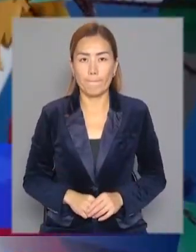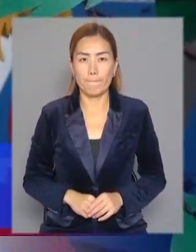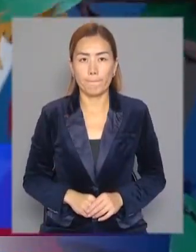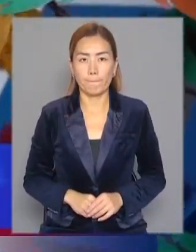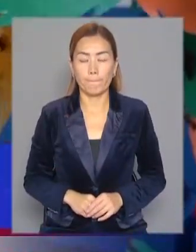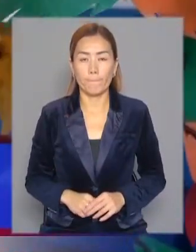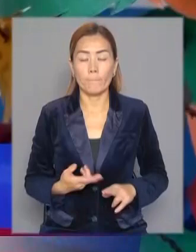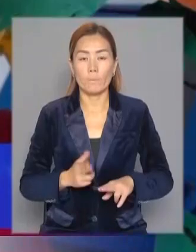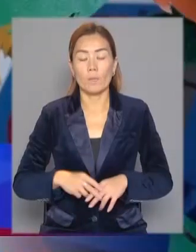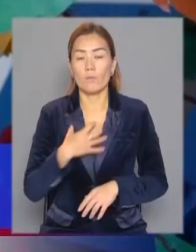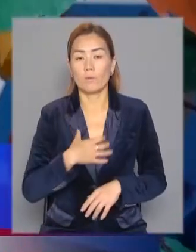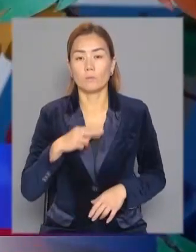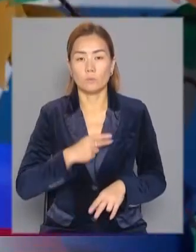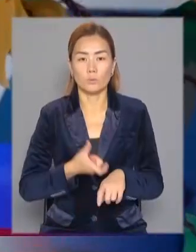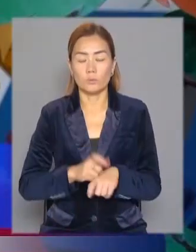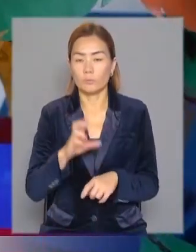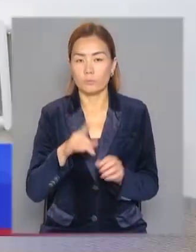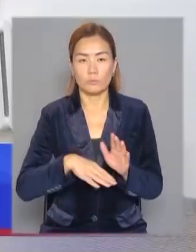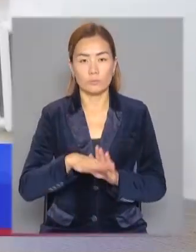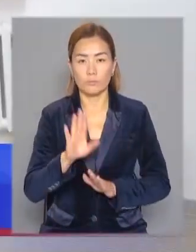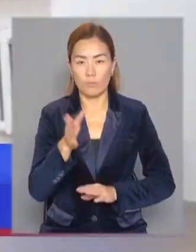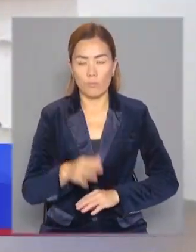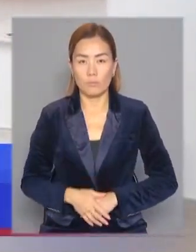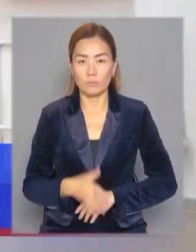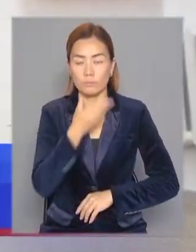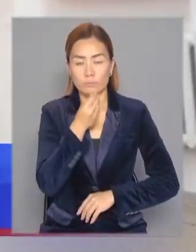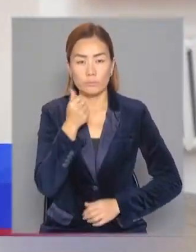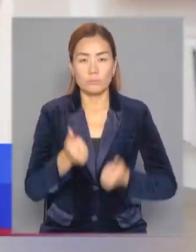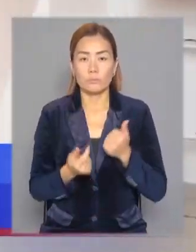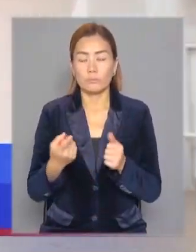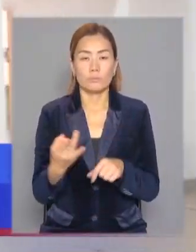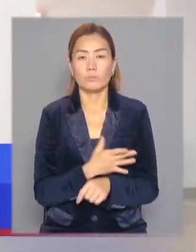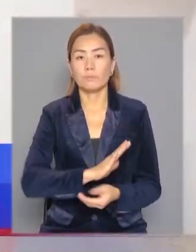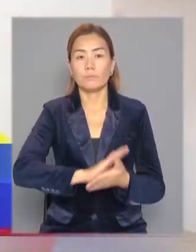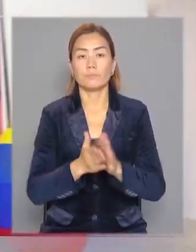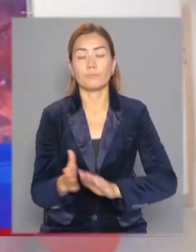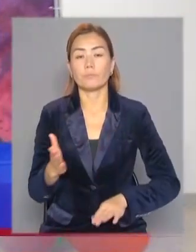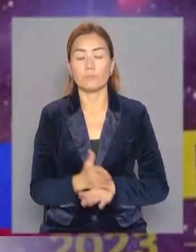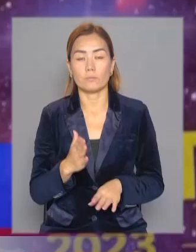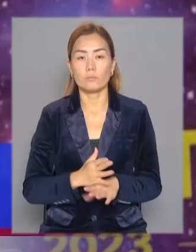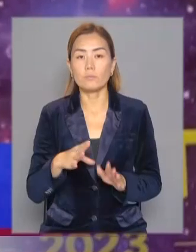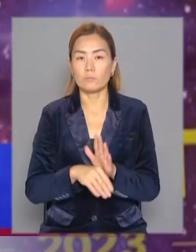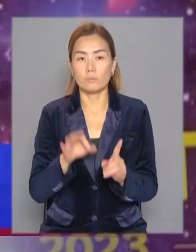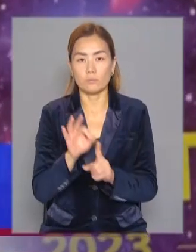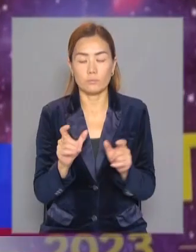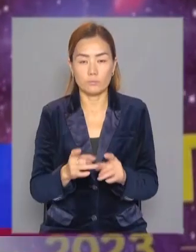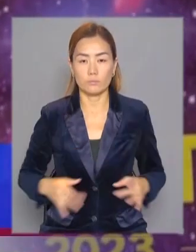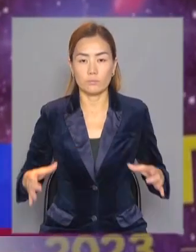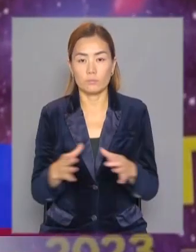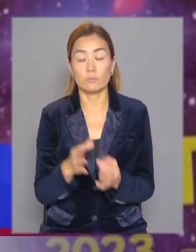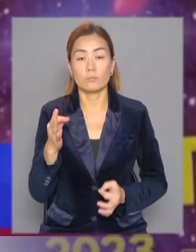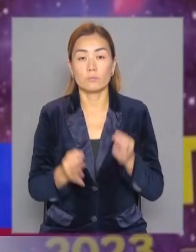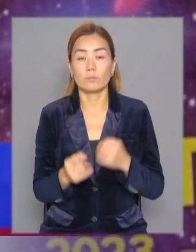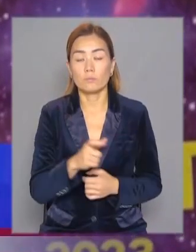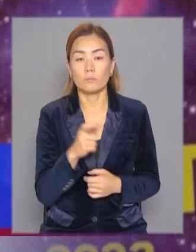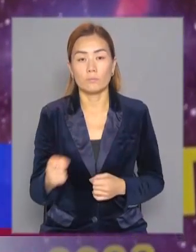егер сондай мағынада болса, өте жақсы болар еді. Сұлулар сайысы биыл алғаш рет ұйымдастырылуда. Оның мақсаты мекемедегі